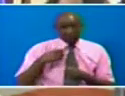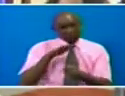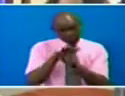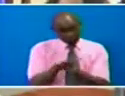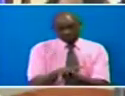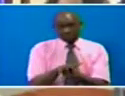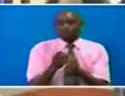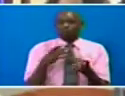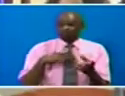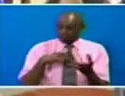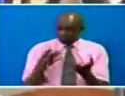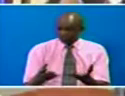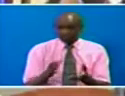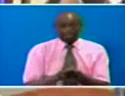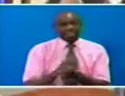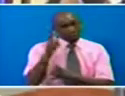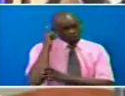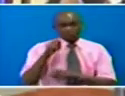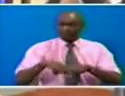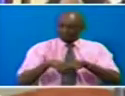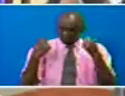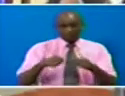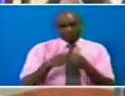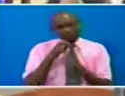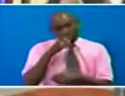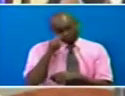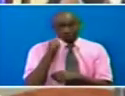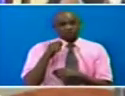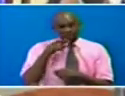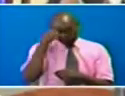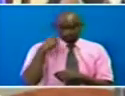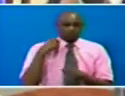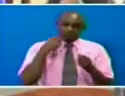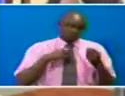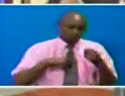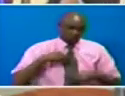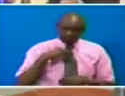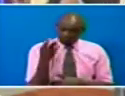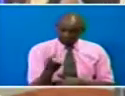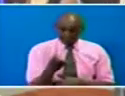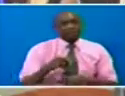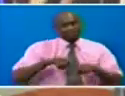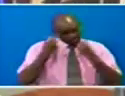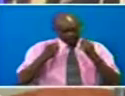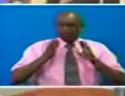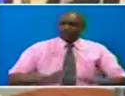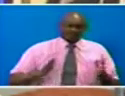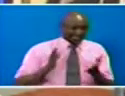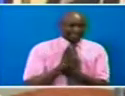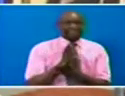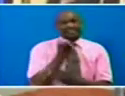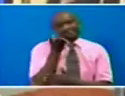democracy and the rule of law, fomenting violations of human rights,